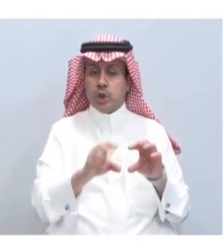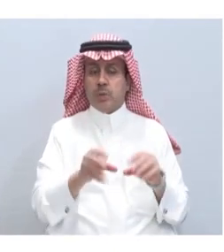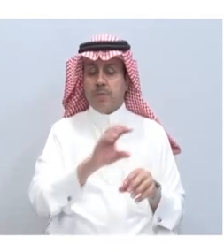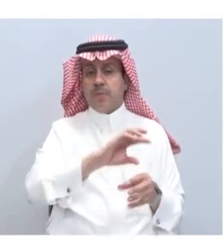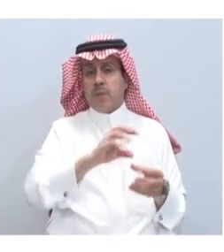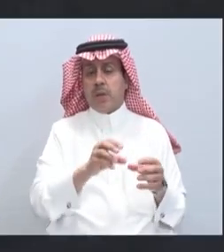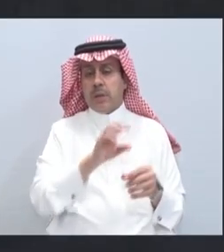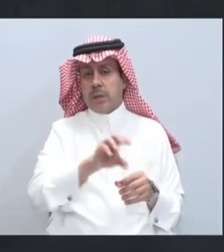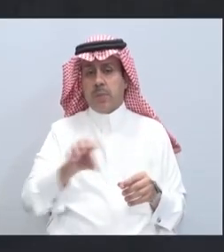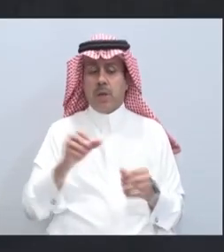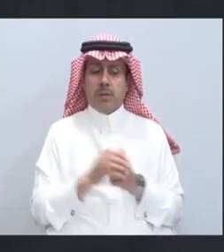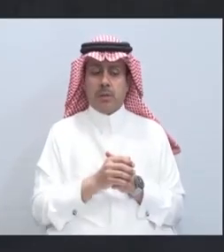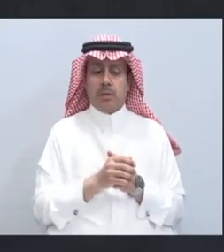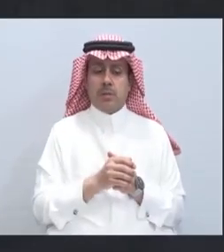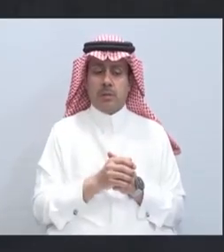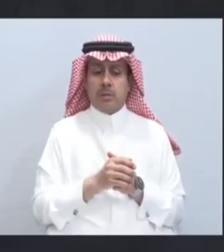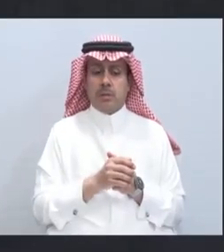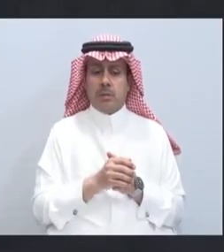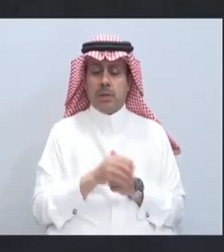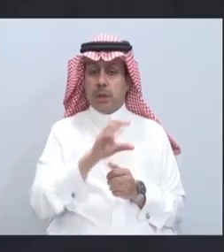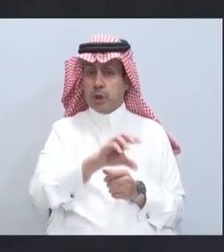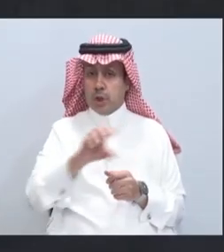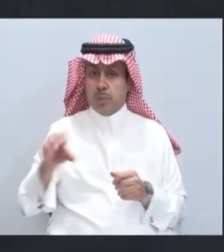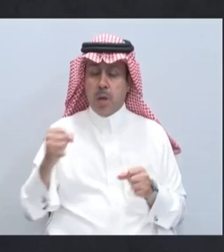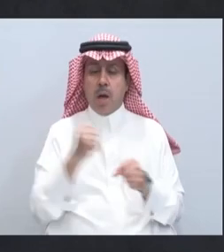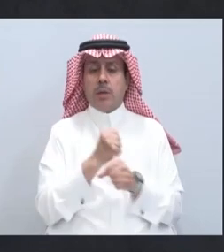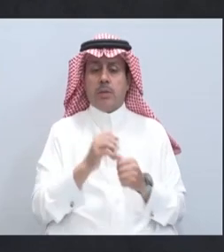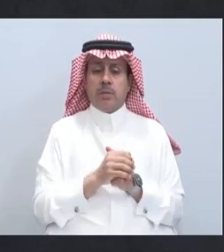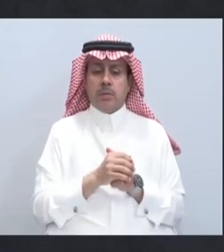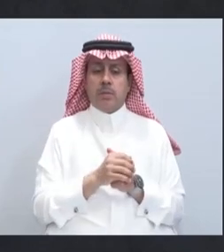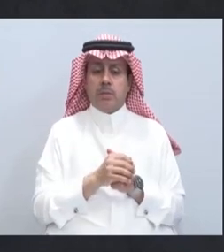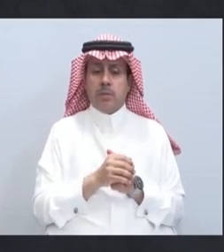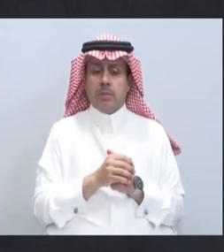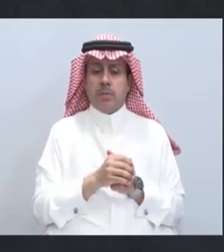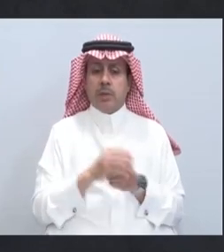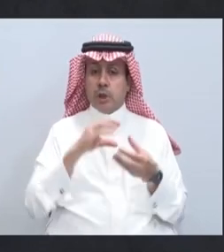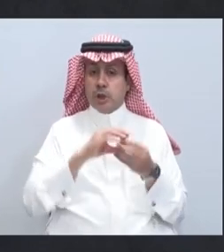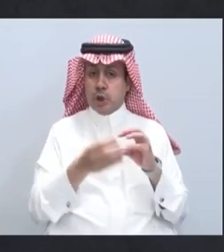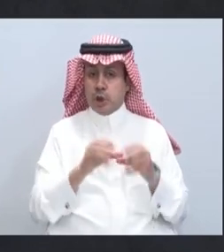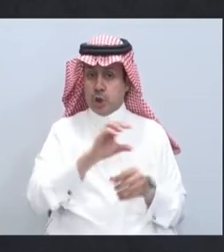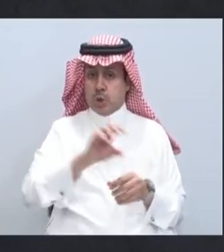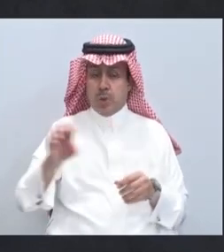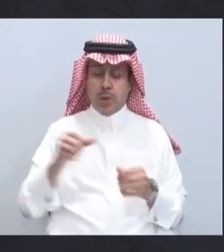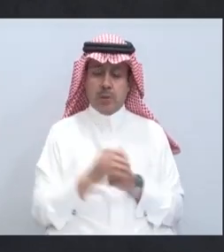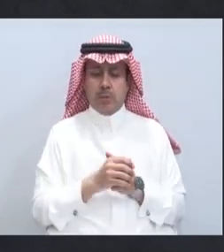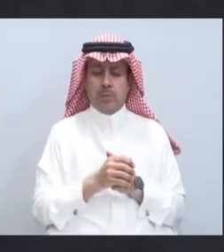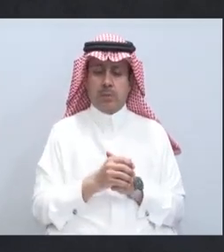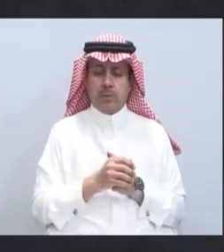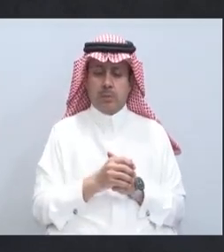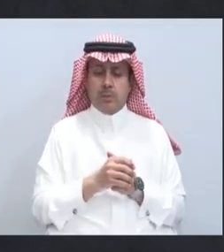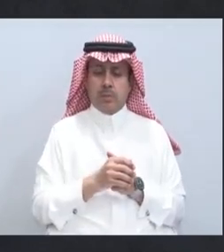الاجهزه التي نقصد بها المتوافره والموجوده في المكتبات ومراكز المعلومات